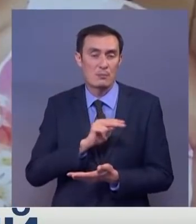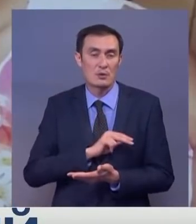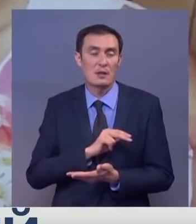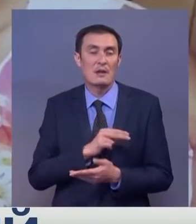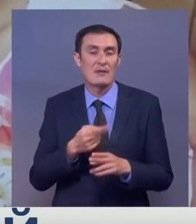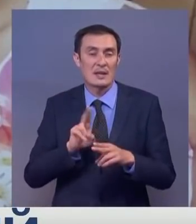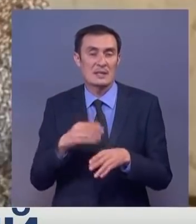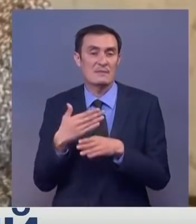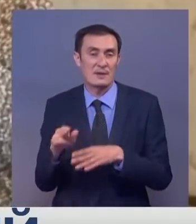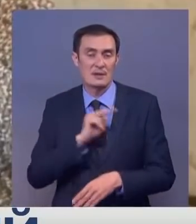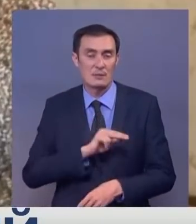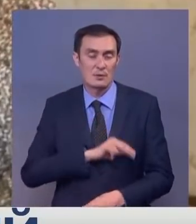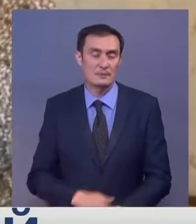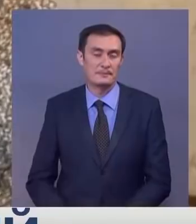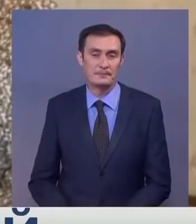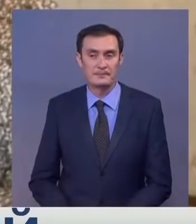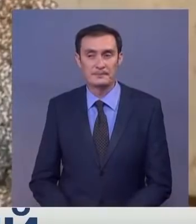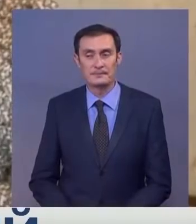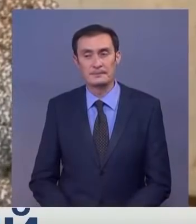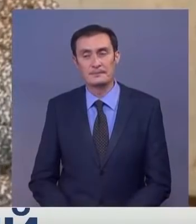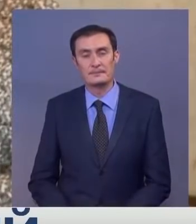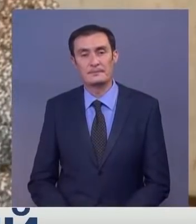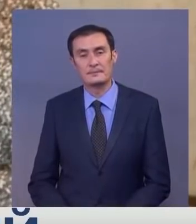в данной сфере.